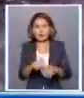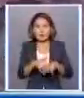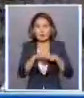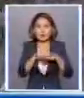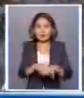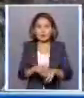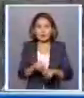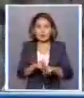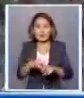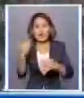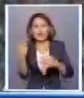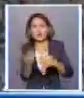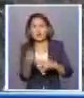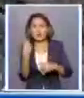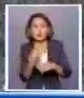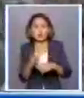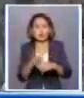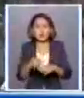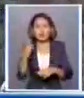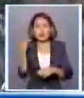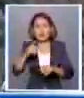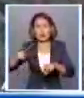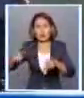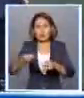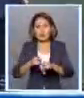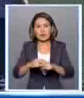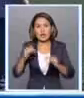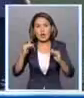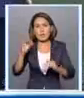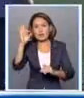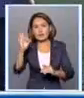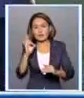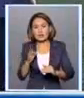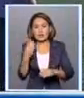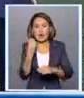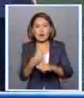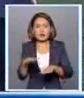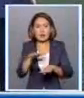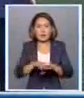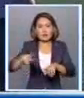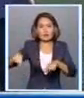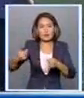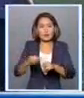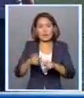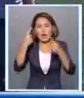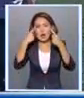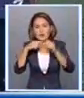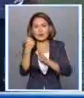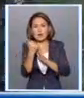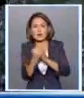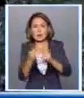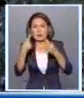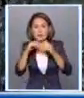бөлінді. Тегін емес, жеңілдетілген несиелік жолмен, сөйтіп төмендетілген пайыздық үстемемен несие беріп келеді. Бұл техникалық базасы